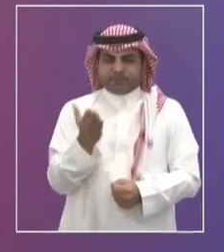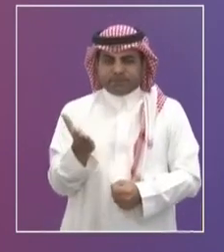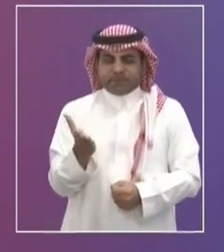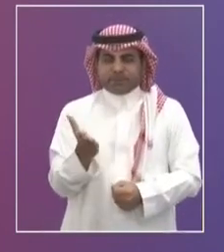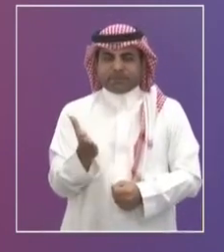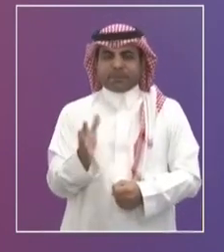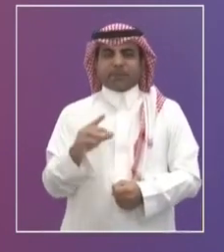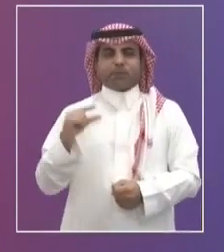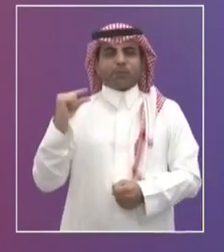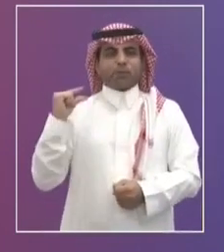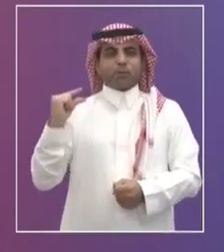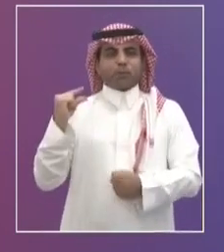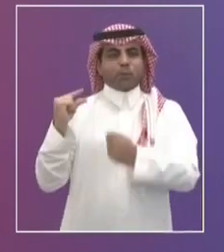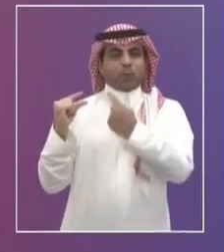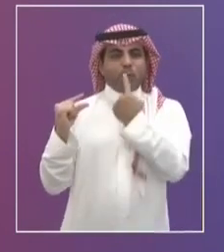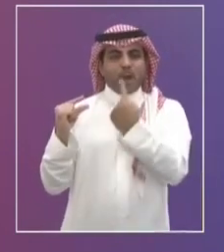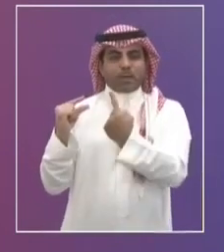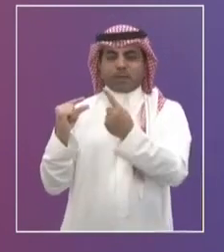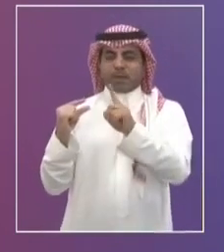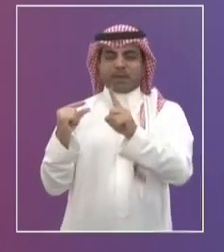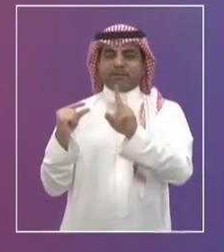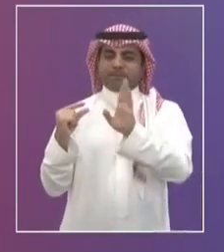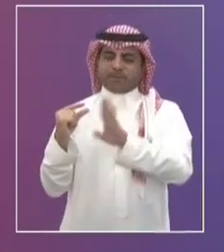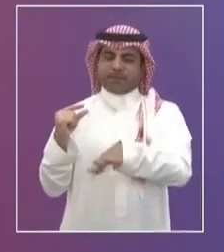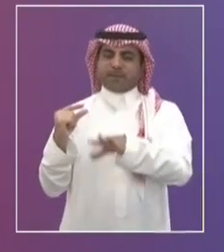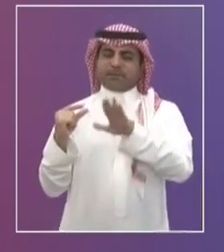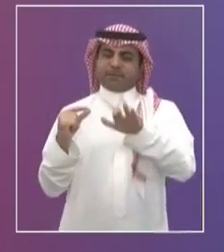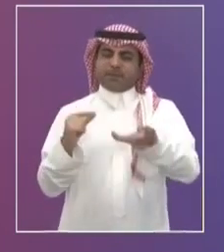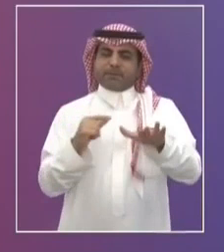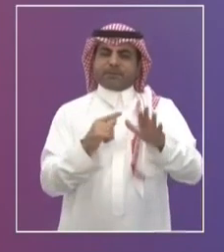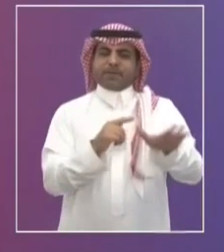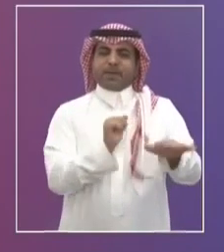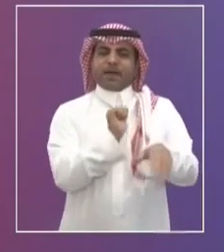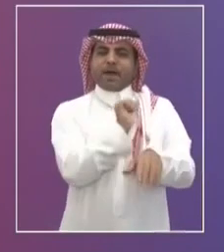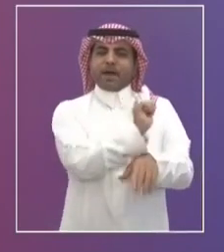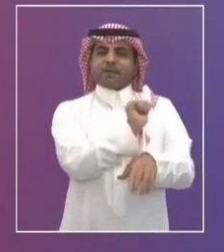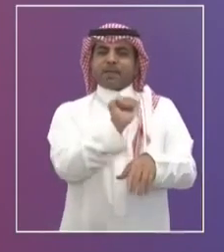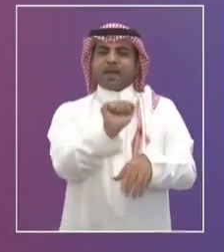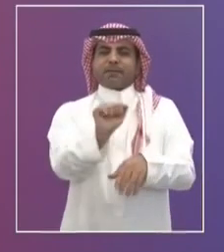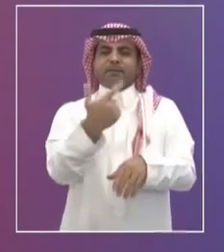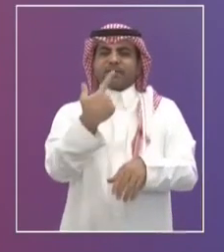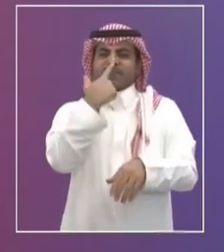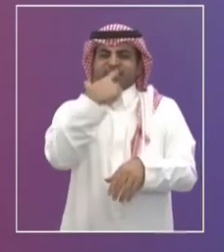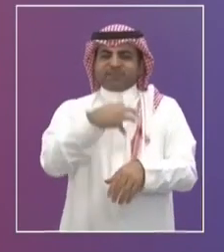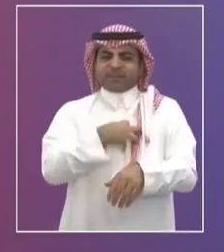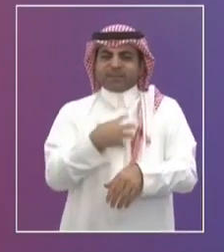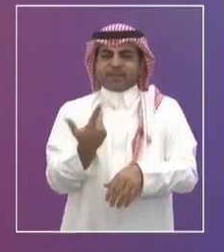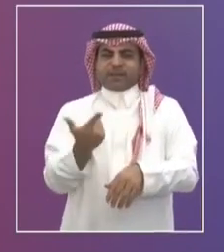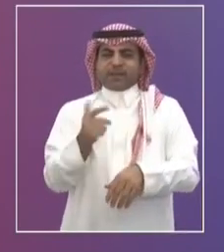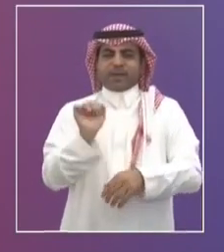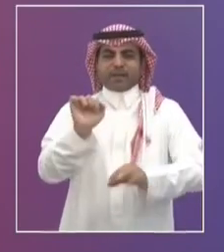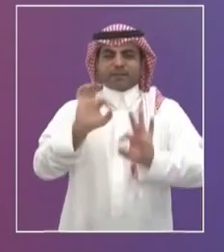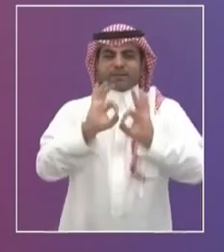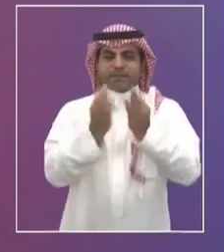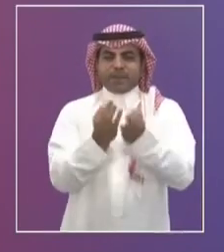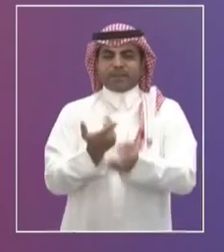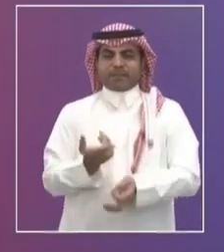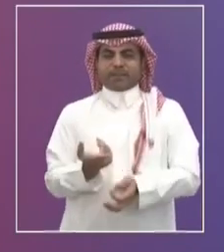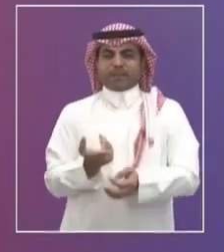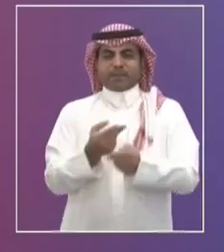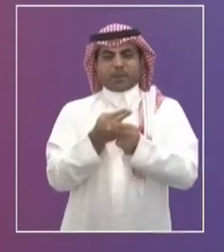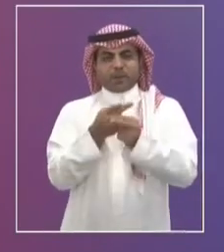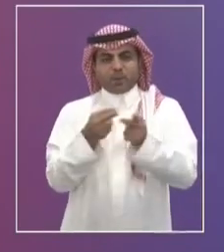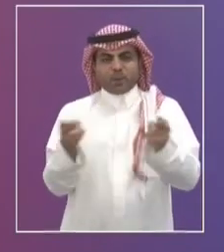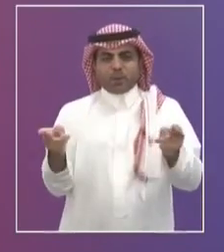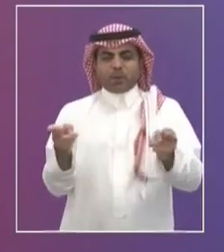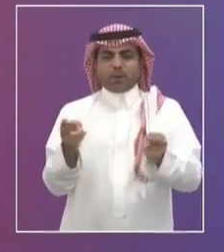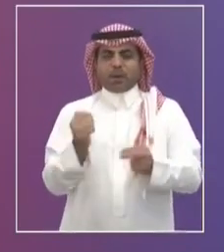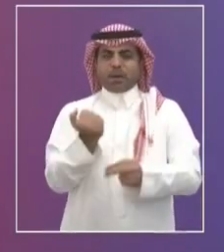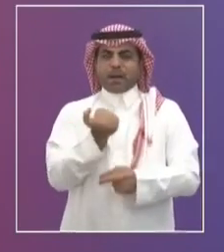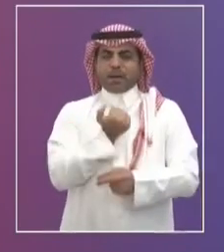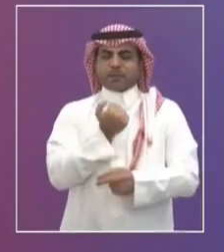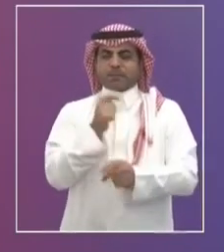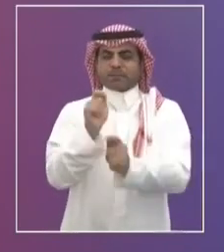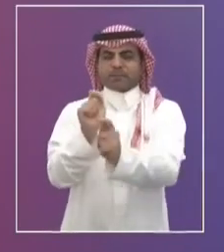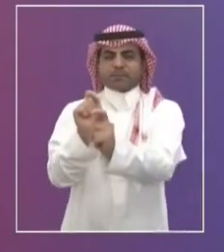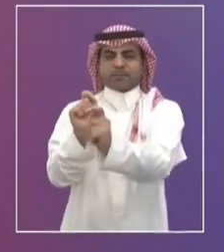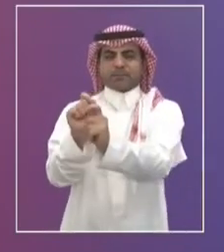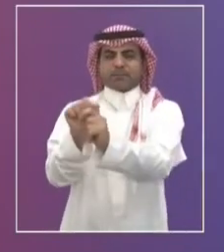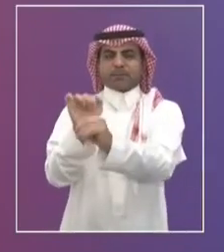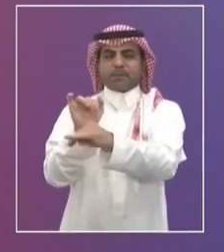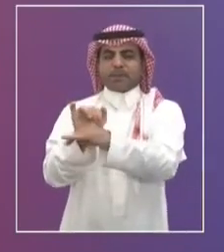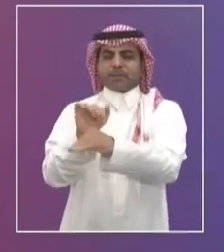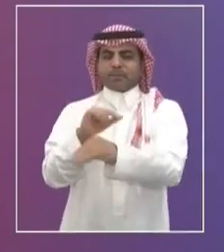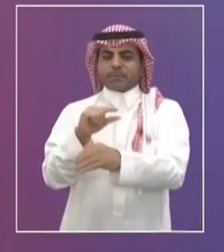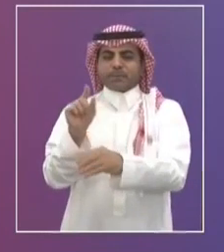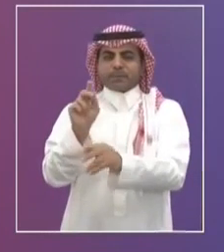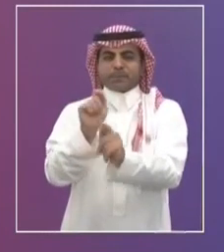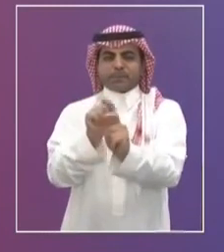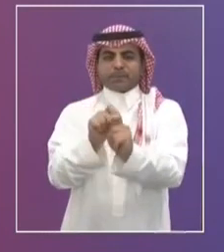مكون من طبيب واحد، وإنما مكون من مجموعة من المختصين من ضمنهم من لهم علاقة بالجوانب النفسية وفق تقييم